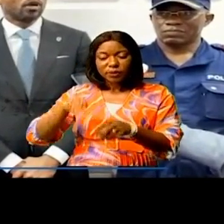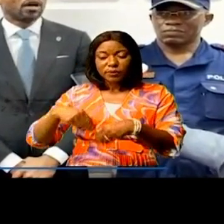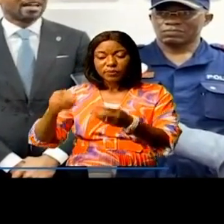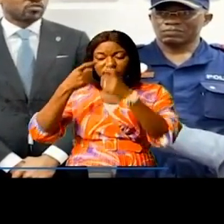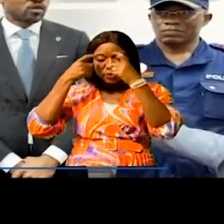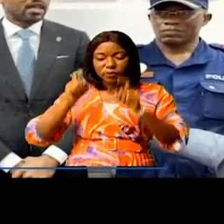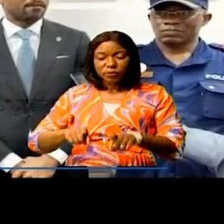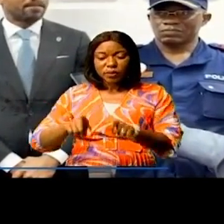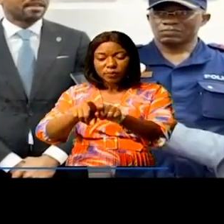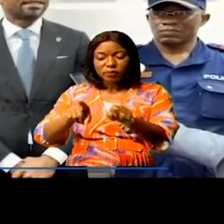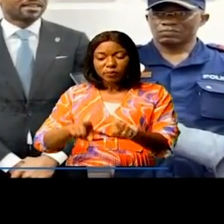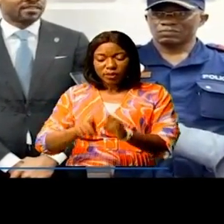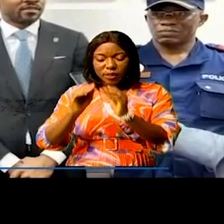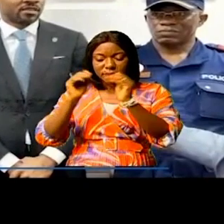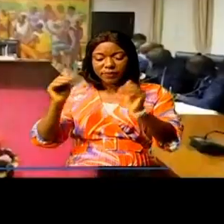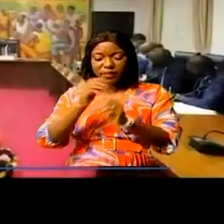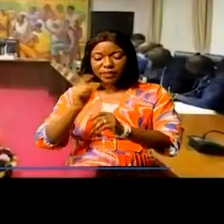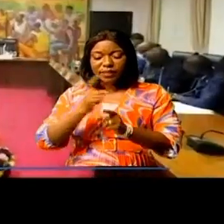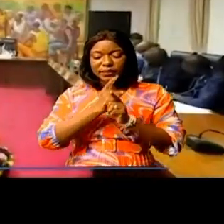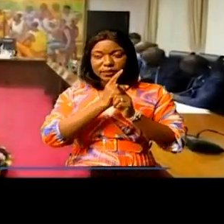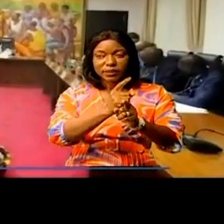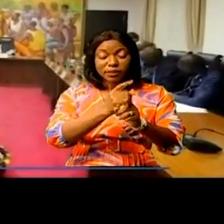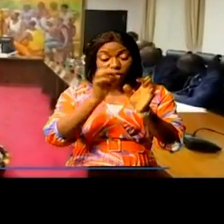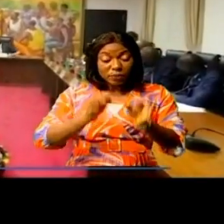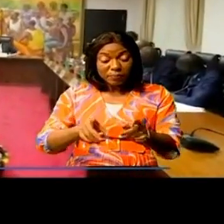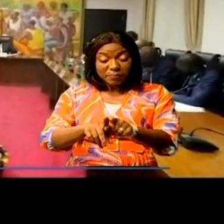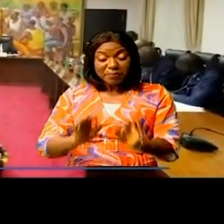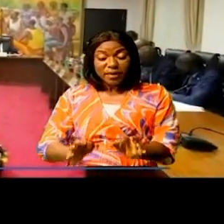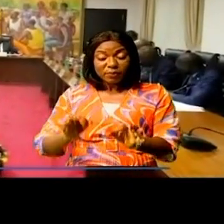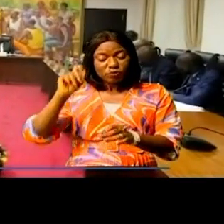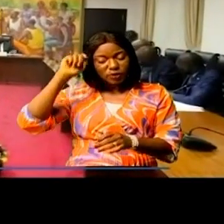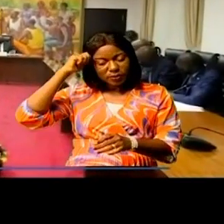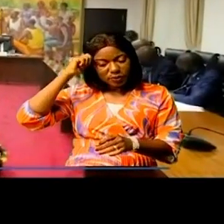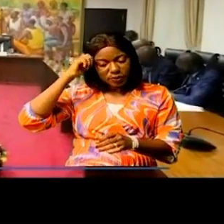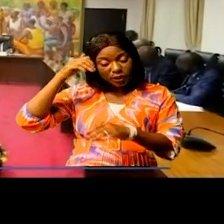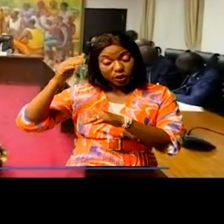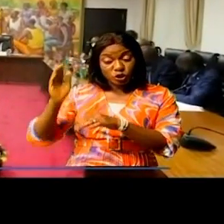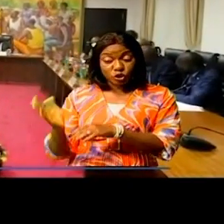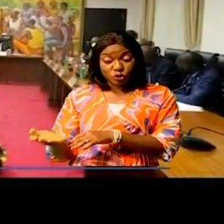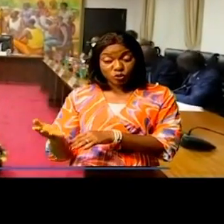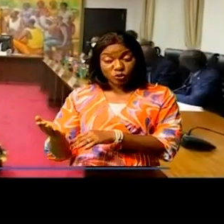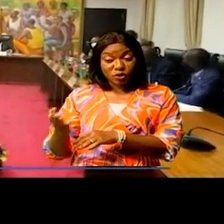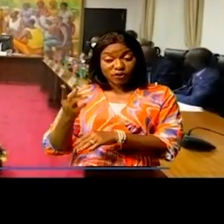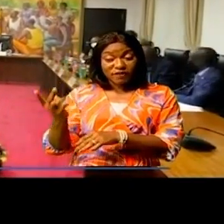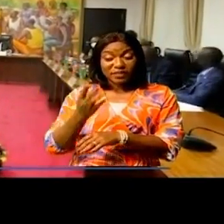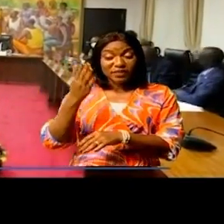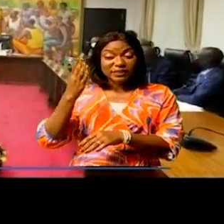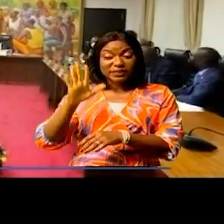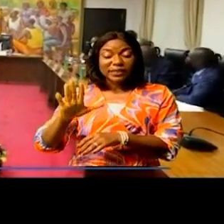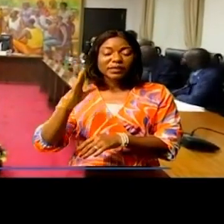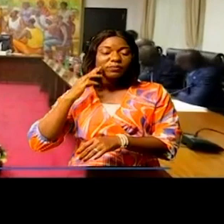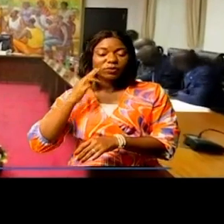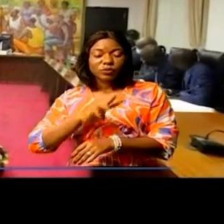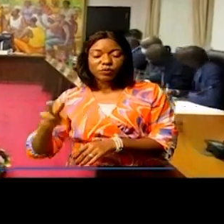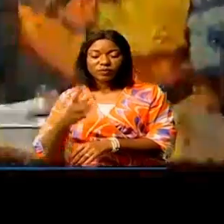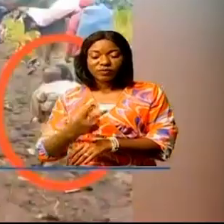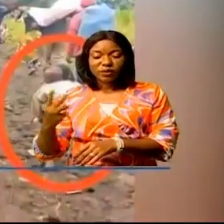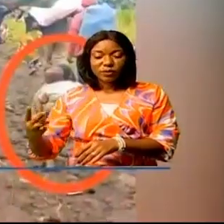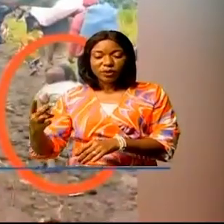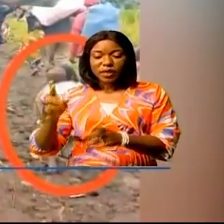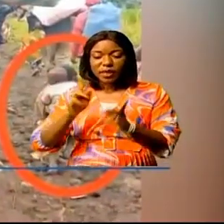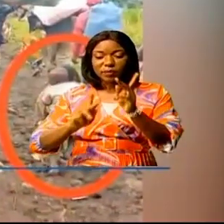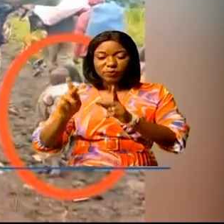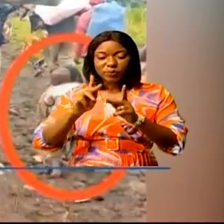pour assurer la paix et la sérénité. Pour rappel, c'est depuis les petites heures de ce matin du 25 mai 2022 que la population